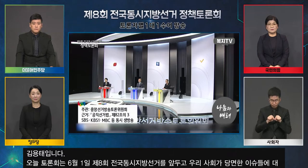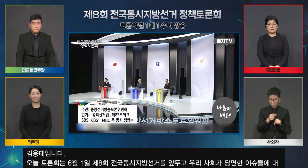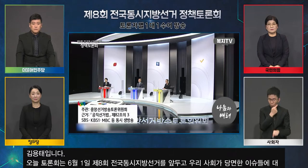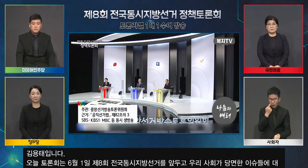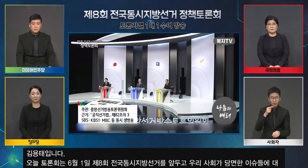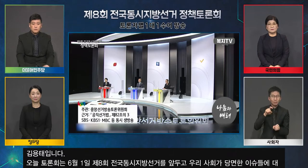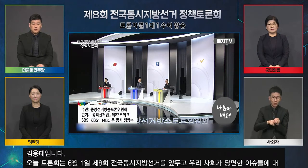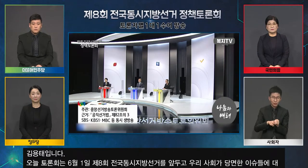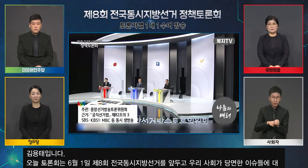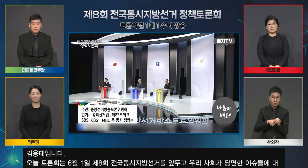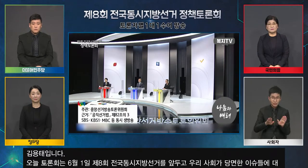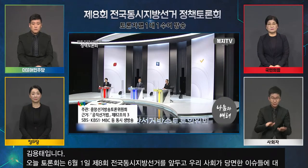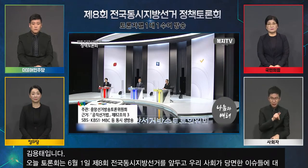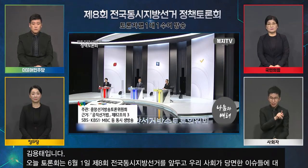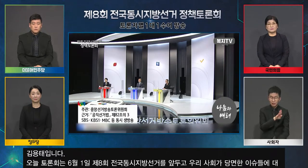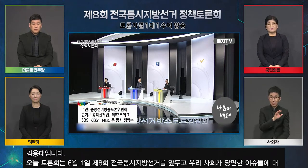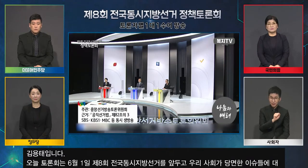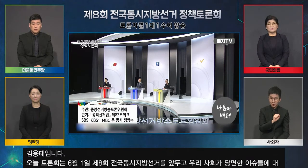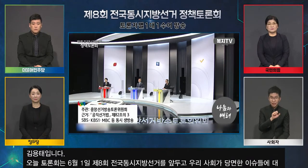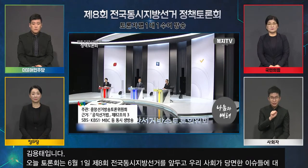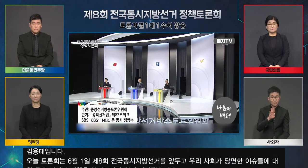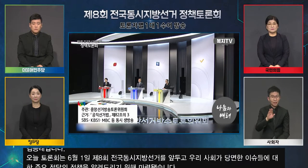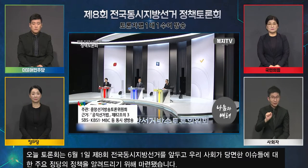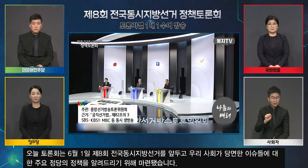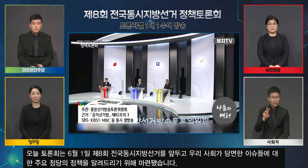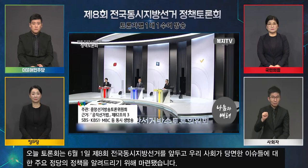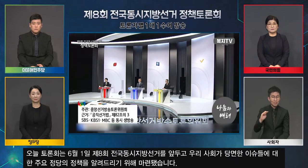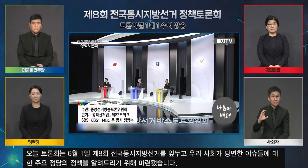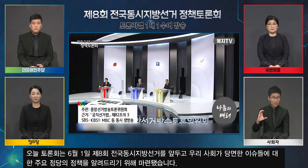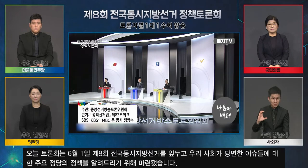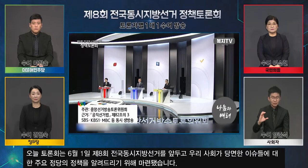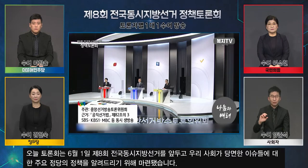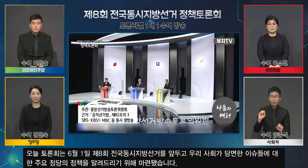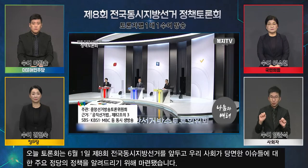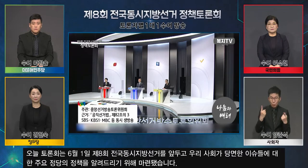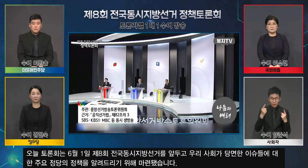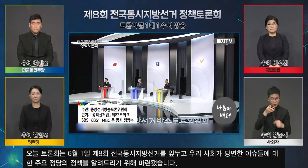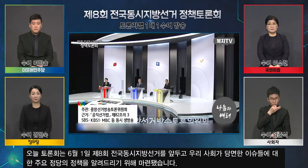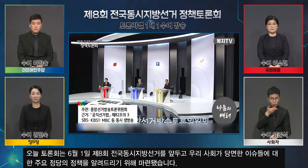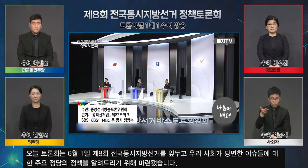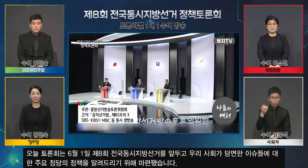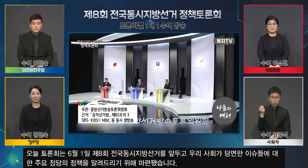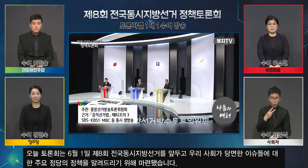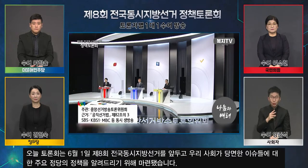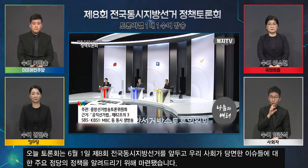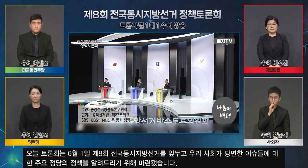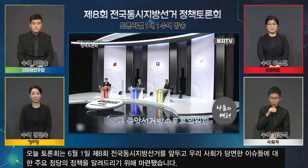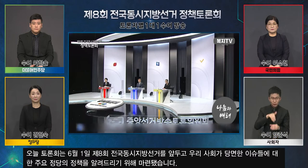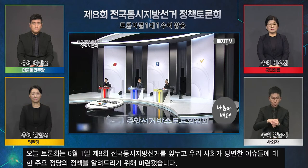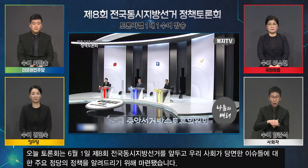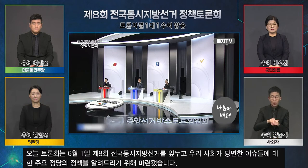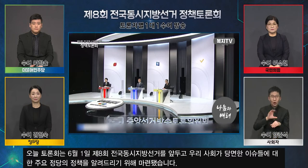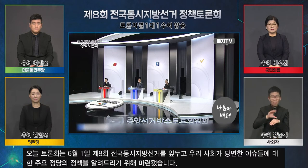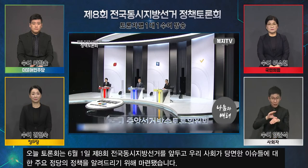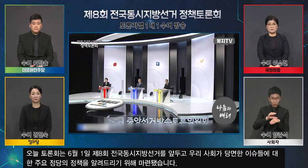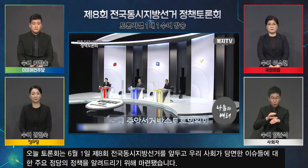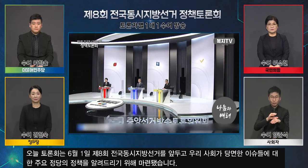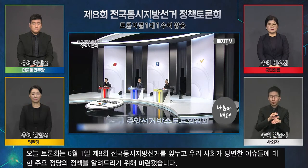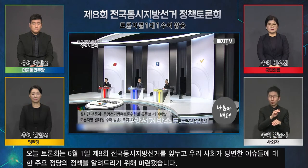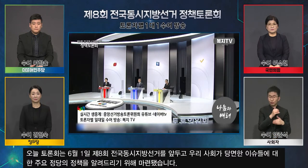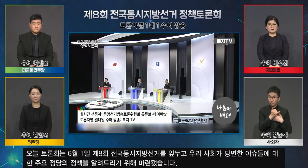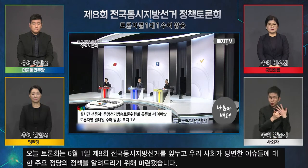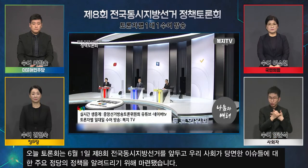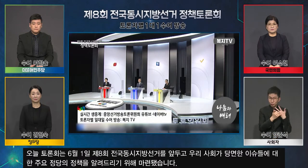SBS KBS1, MBC 등을 통해 동시에 생중계되고요. 중앙선거방송토론위원회 유튜브와 네이버